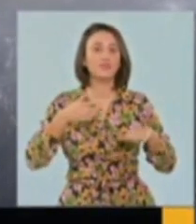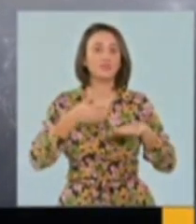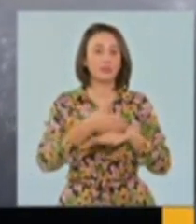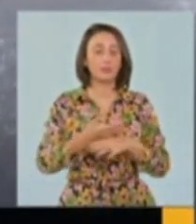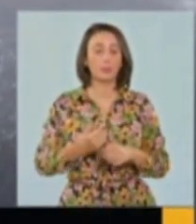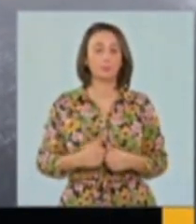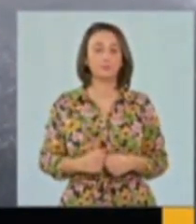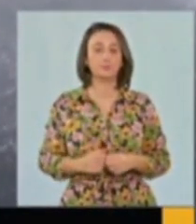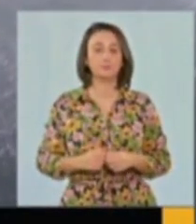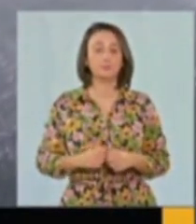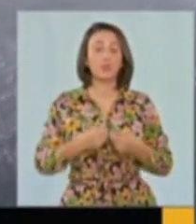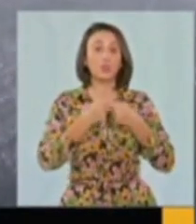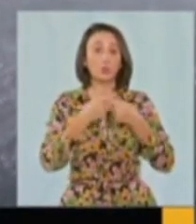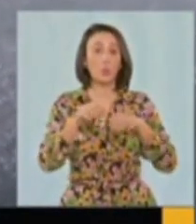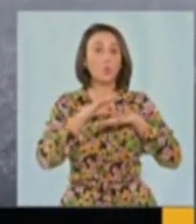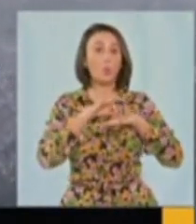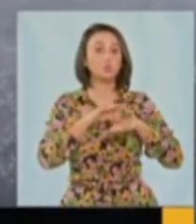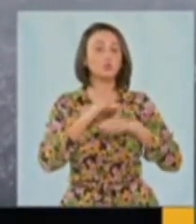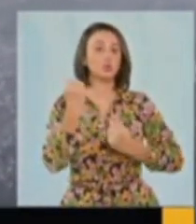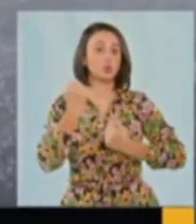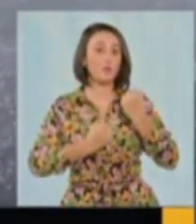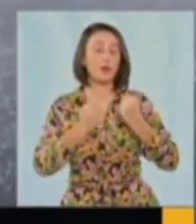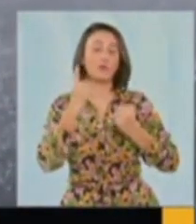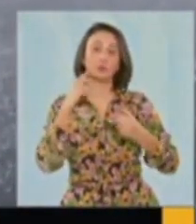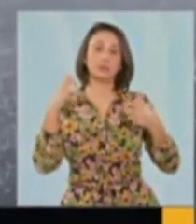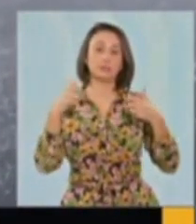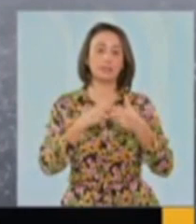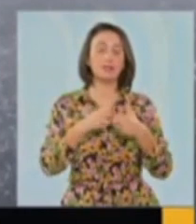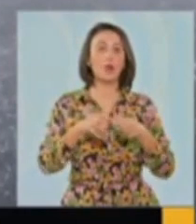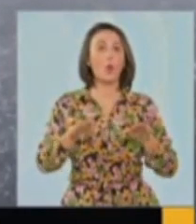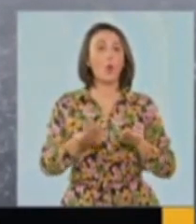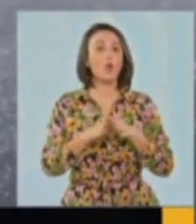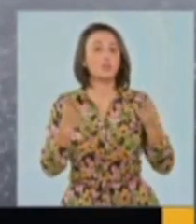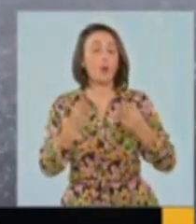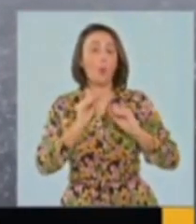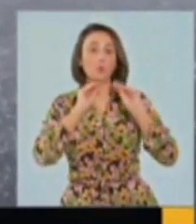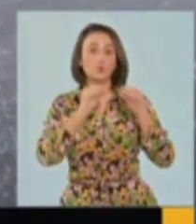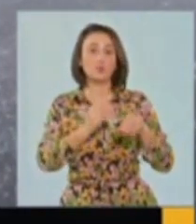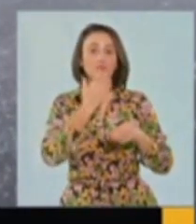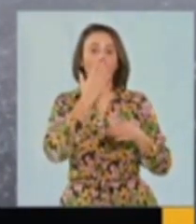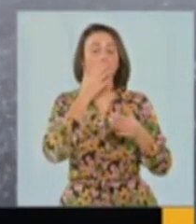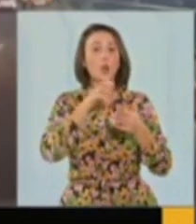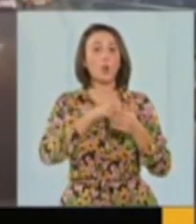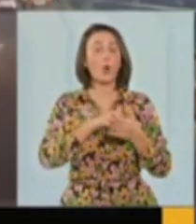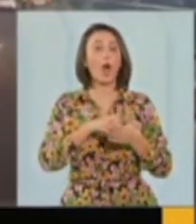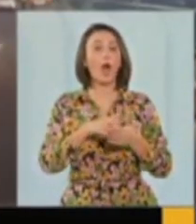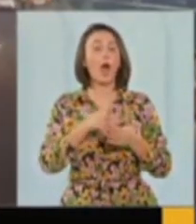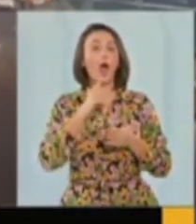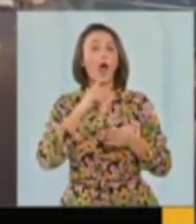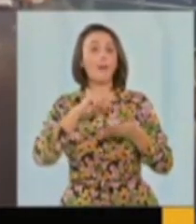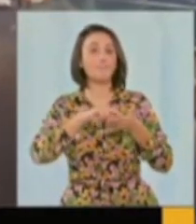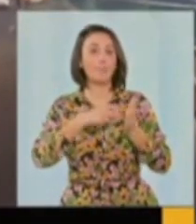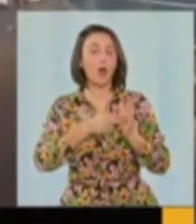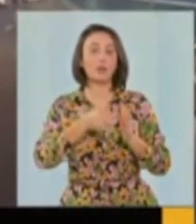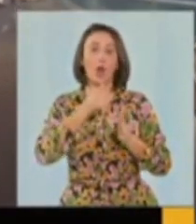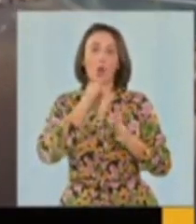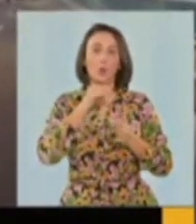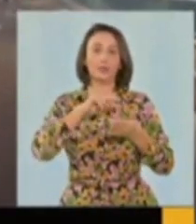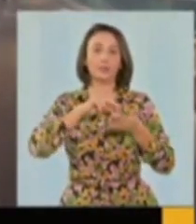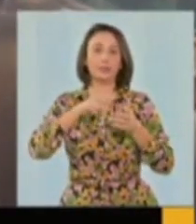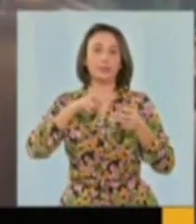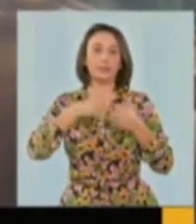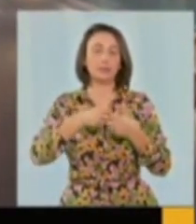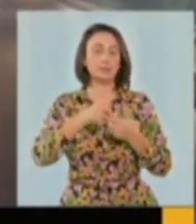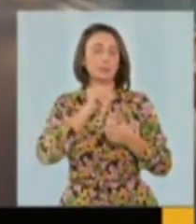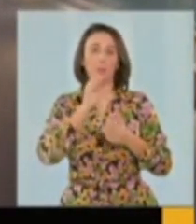victime. Toți conducătorii auto au fost testați de către colegii care au ajuns la fața locului cu aparatul alcool test. Nimeni nu a